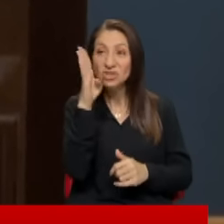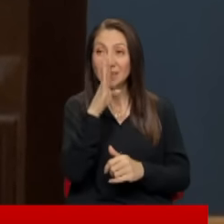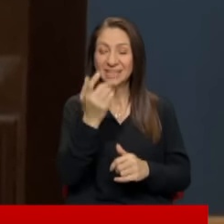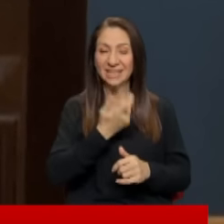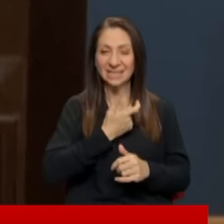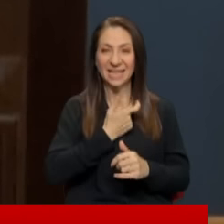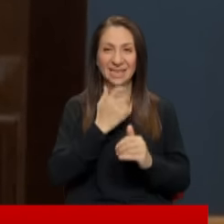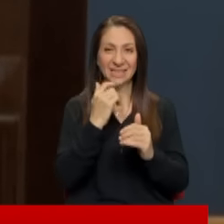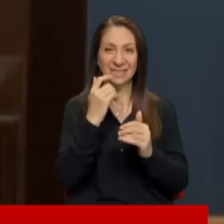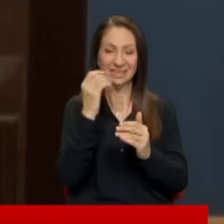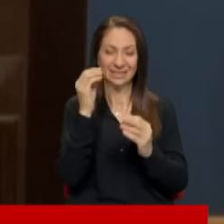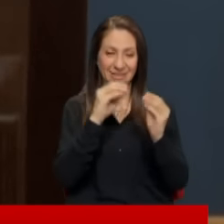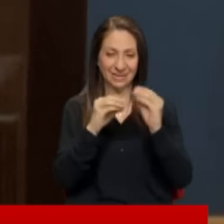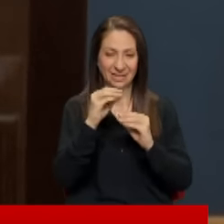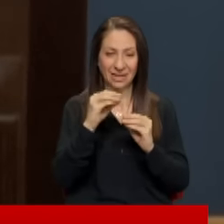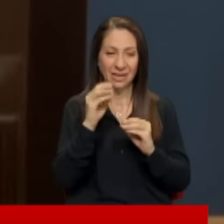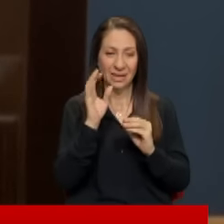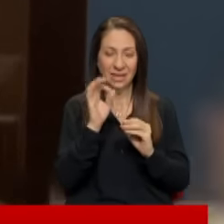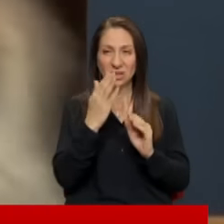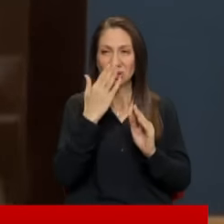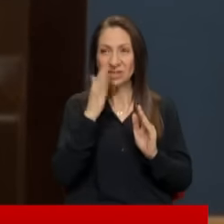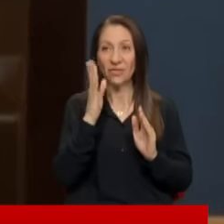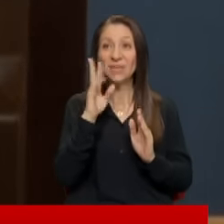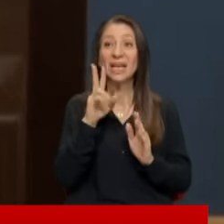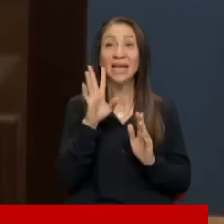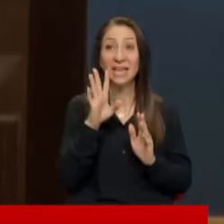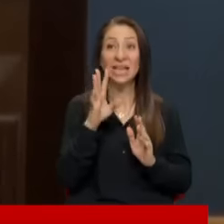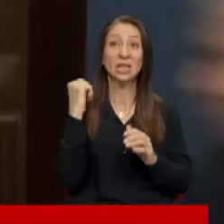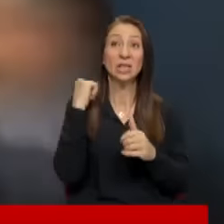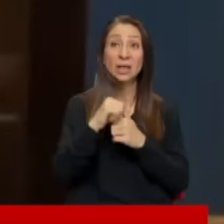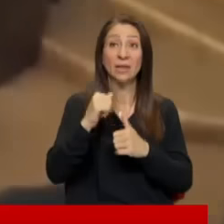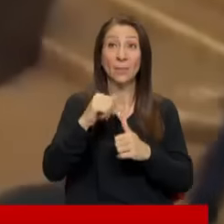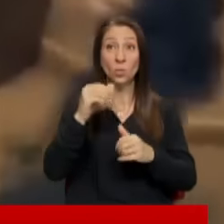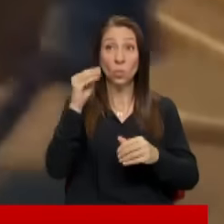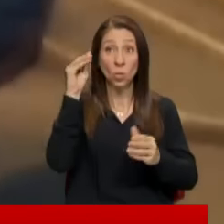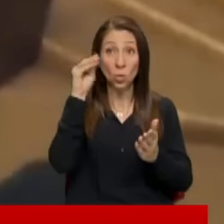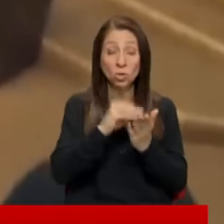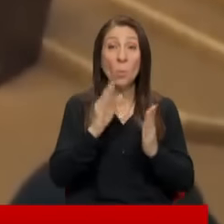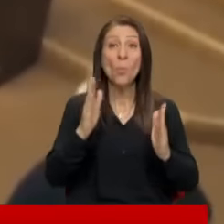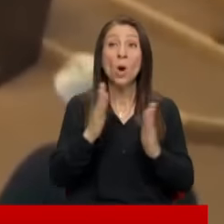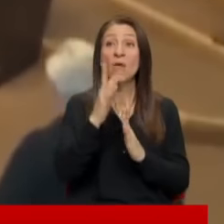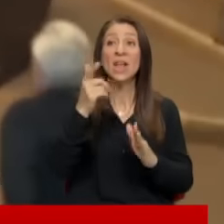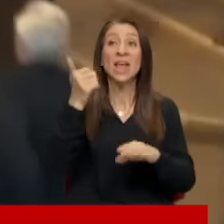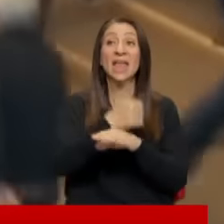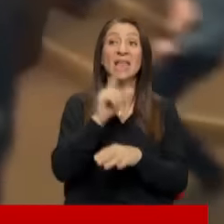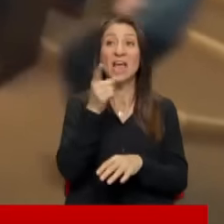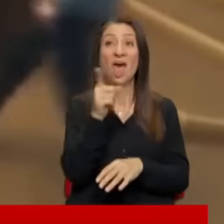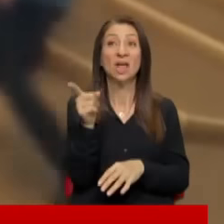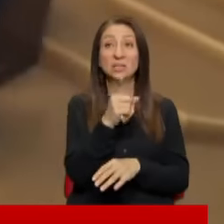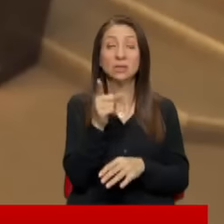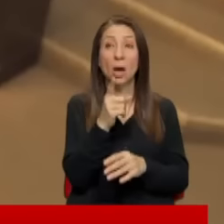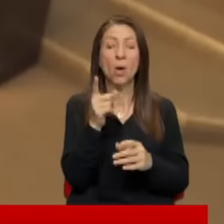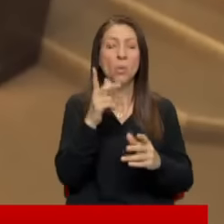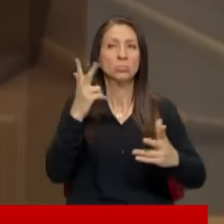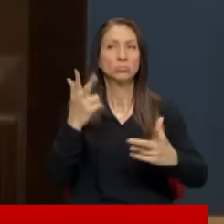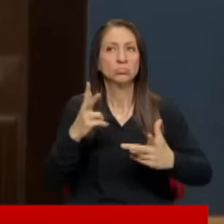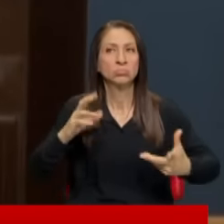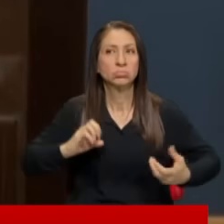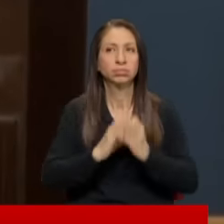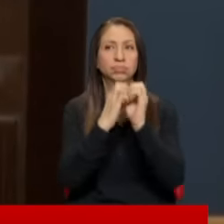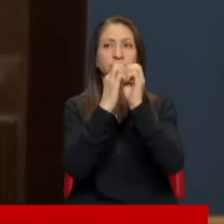buna halk arasında. Yani yabancı etkinin şeffaflığı yasa tasarısını. Yeniden gündeme gelince muhalefetle iktidar arasında ipler